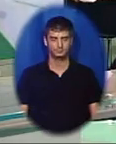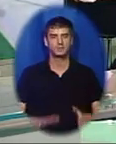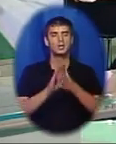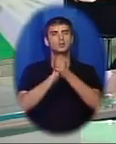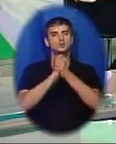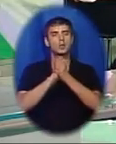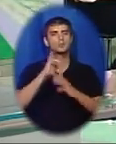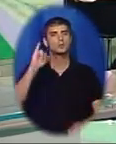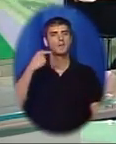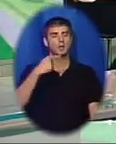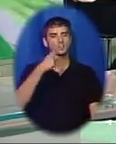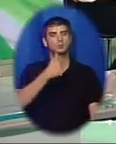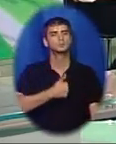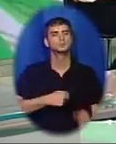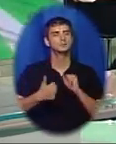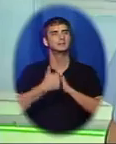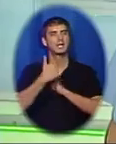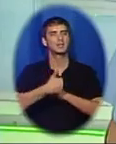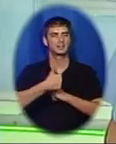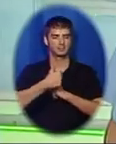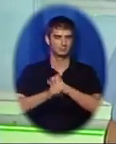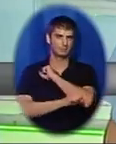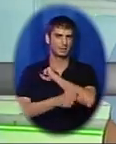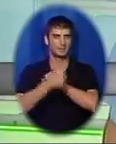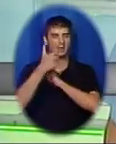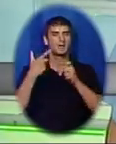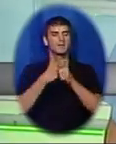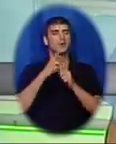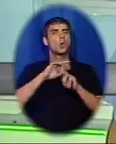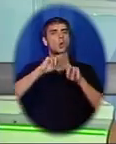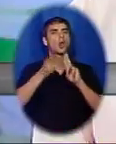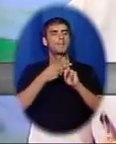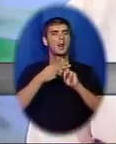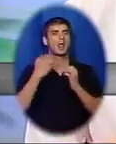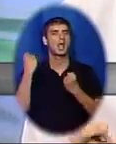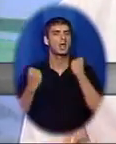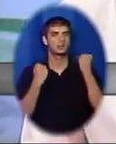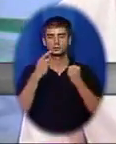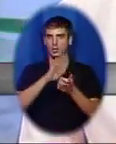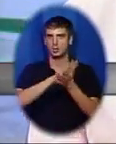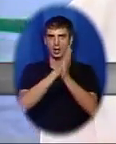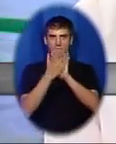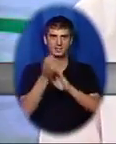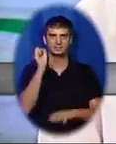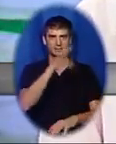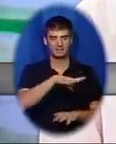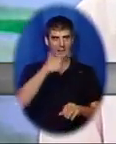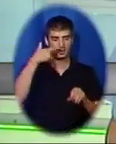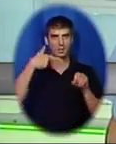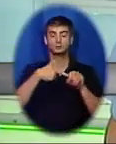שלום יובל גנות, סמנכ"ל פיתוח בחברת גלובל אנרג'י. שלום וברכה. אתה הופך זבל